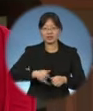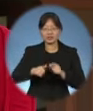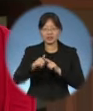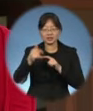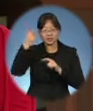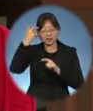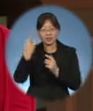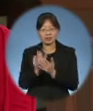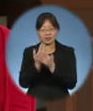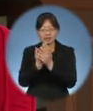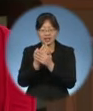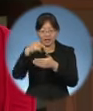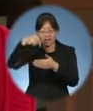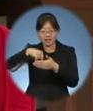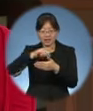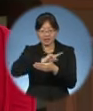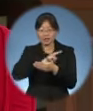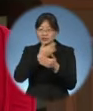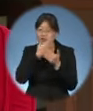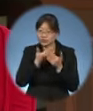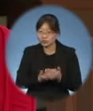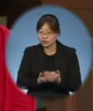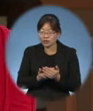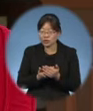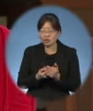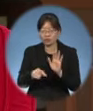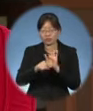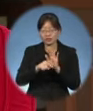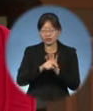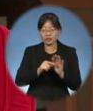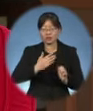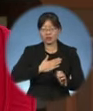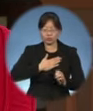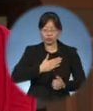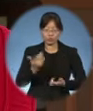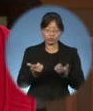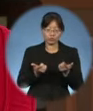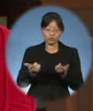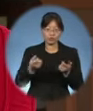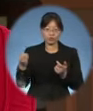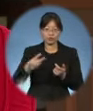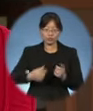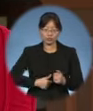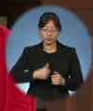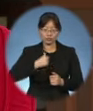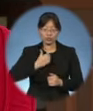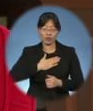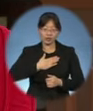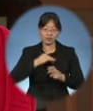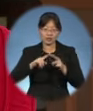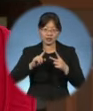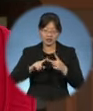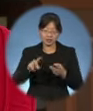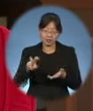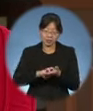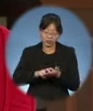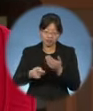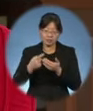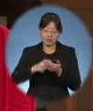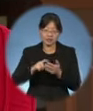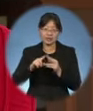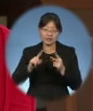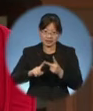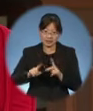뇌 발달에서 가장 중요한 부정적인 정서의 조절, 분노 감정이라든지